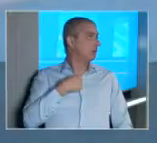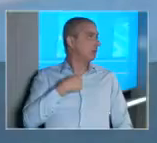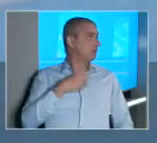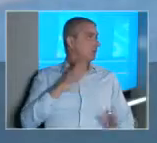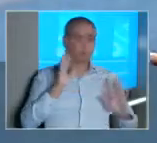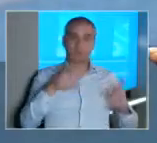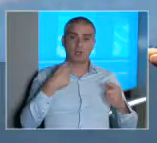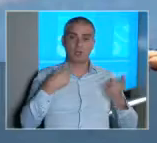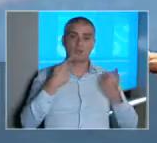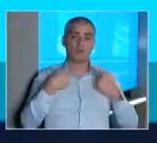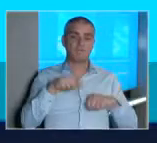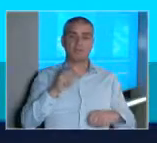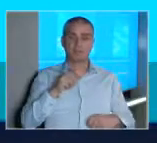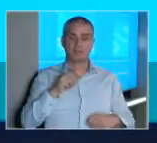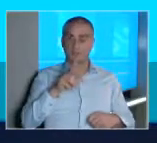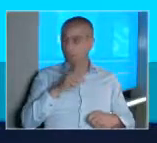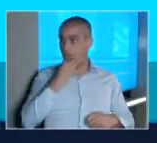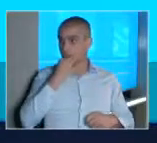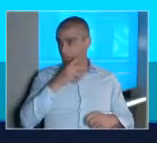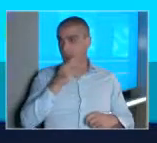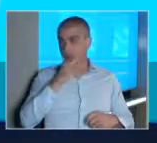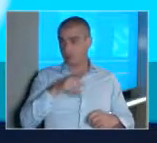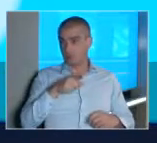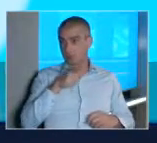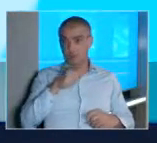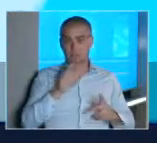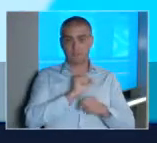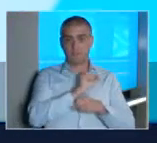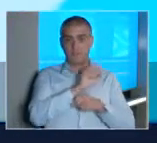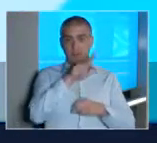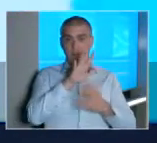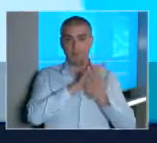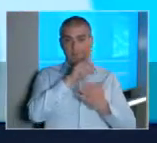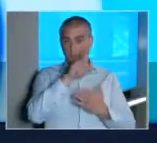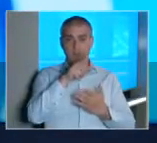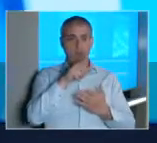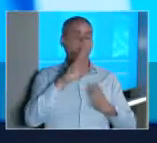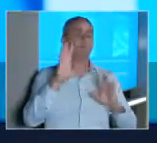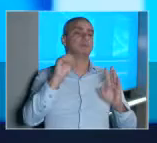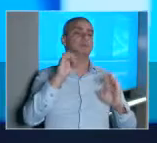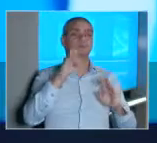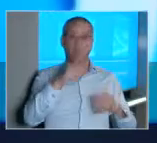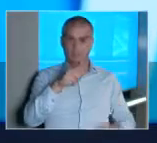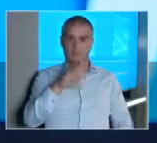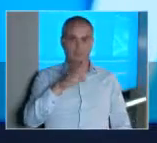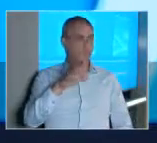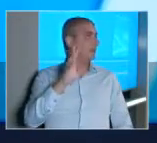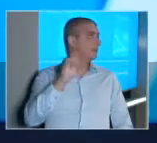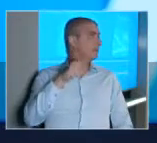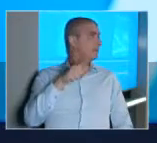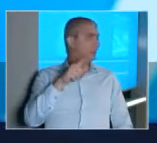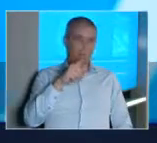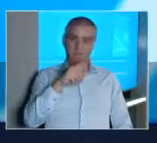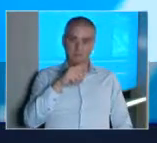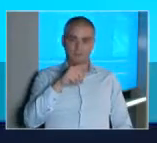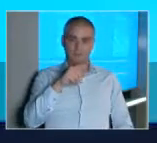הפעם האחרונה שראש הממשלה התייחס לגיל הרך, זה במחאת 2011, אז הוא נתן סוכריה של גני 3. רק